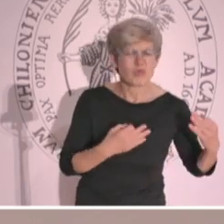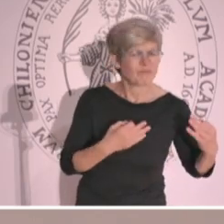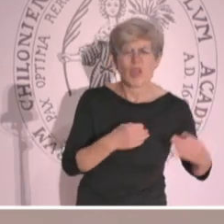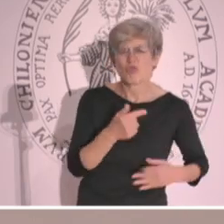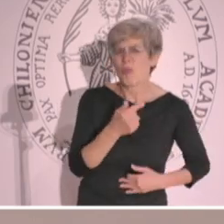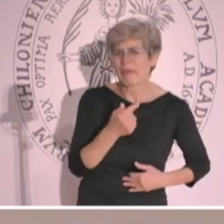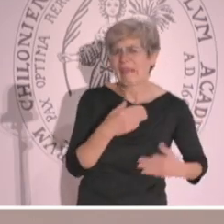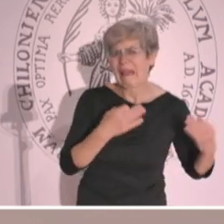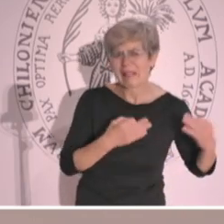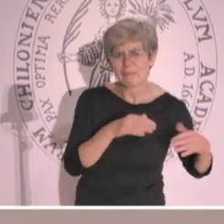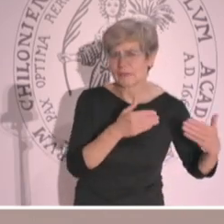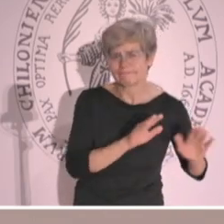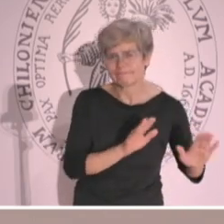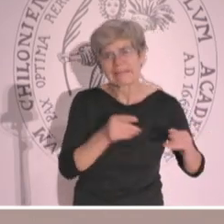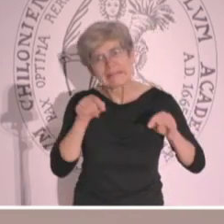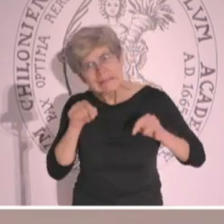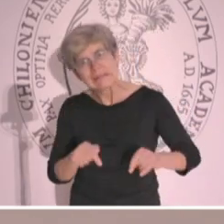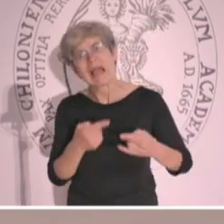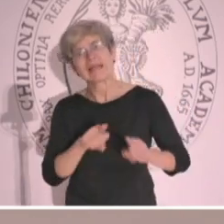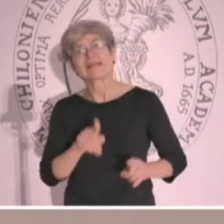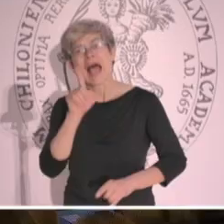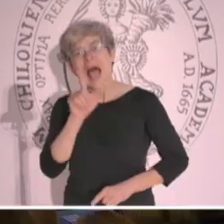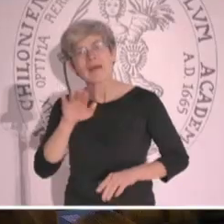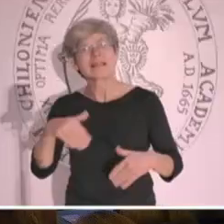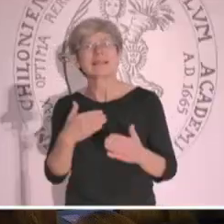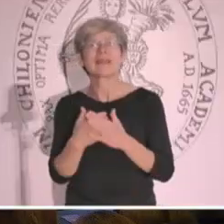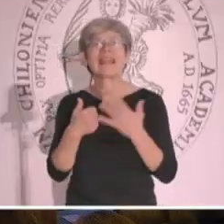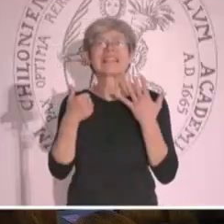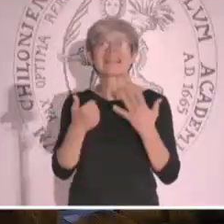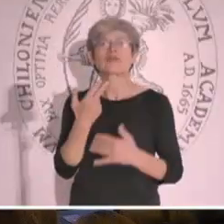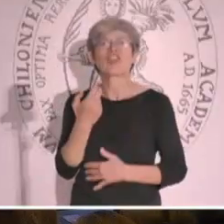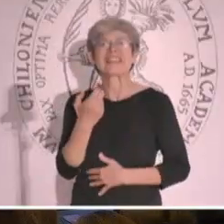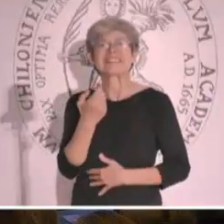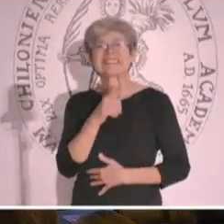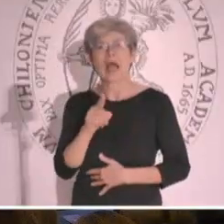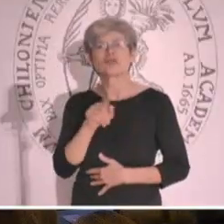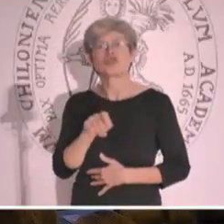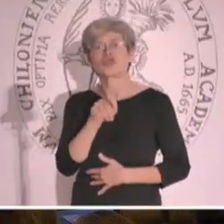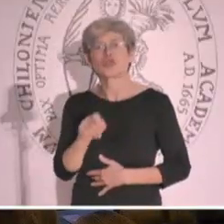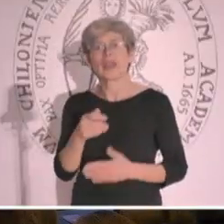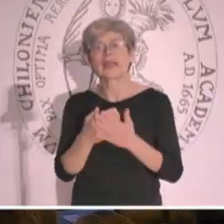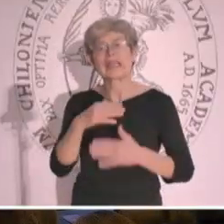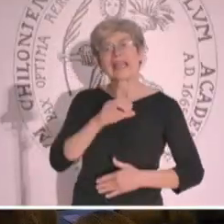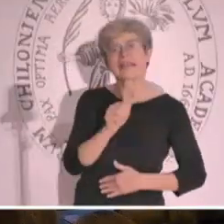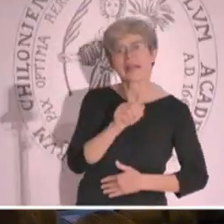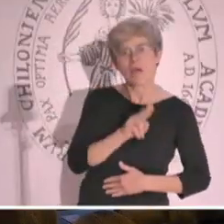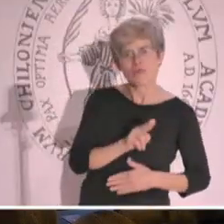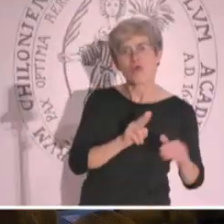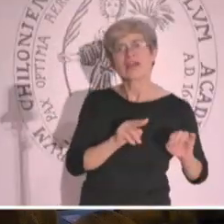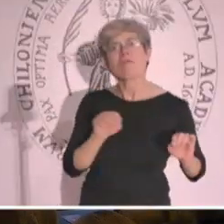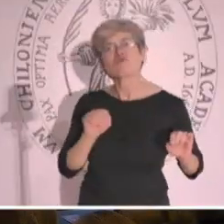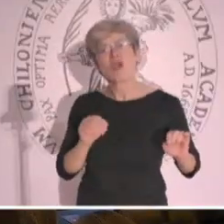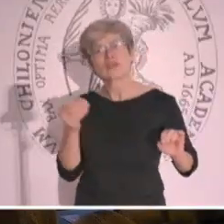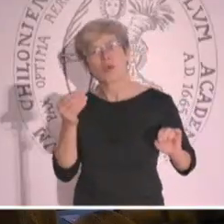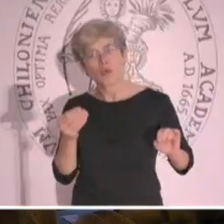Studierenden natürlich in der CAU, an der Fachhochschule, an der Mothesius Kunsthochschule und jetzt an der vierten, der dualen Hochschule Kiel,